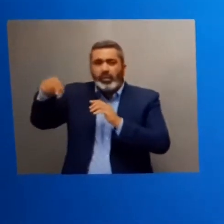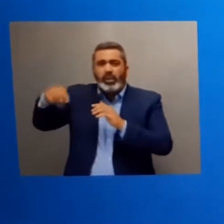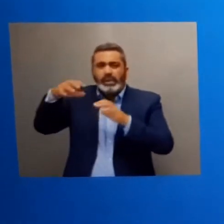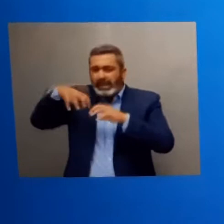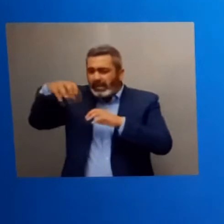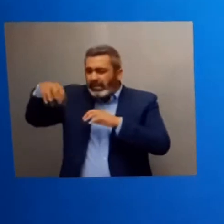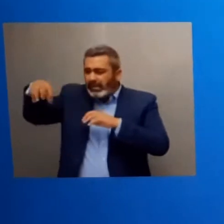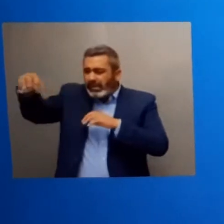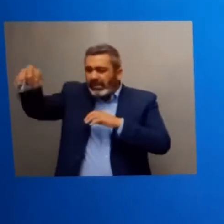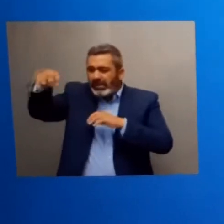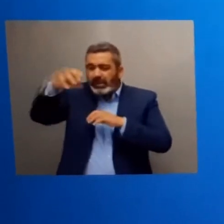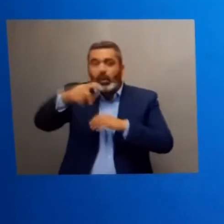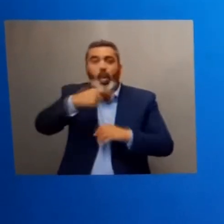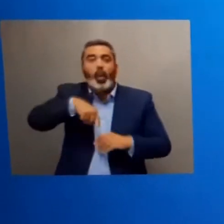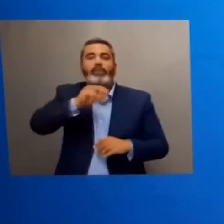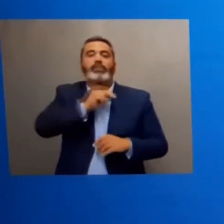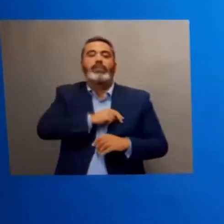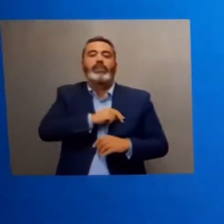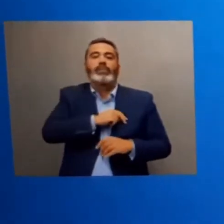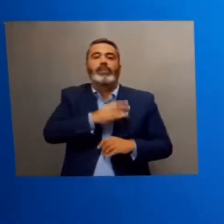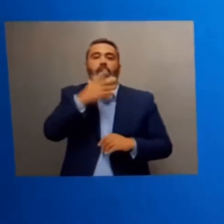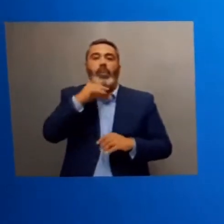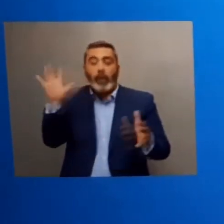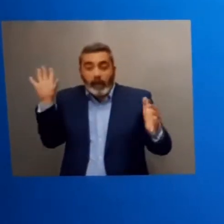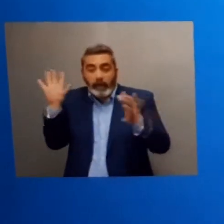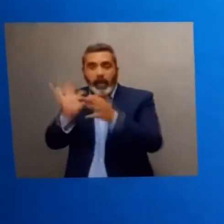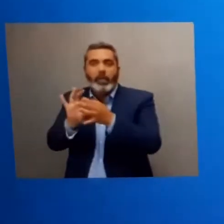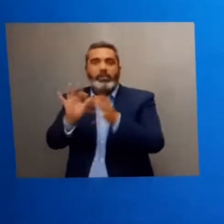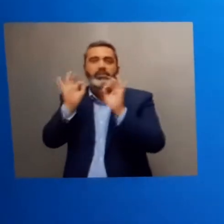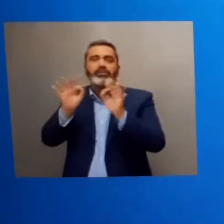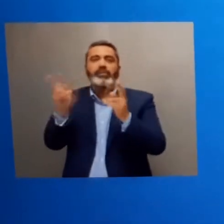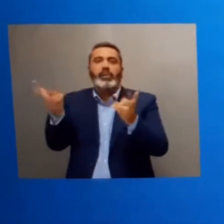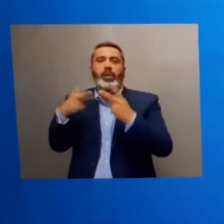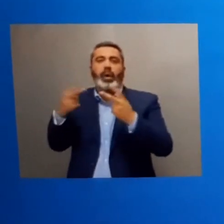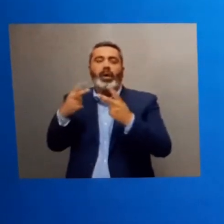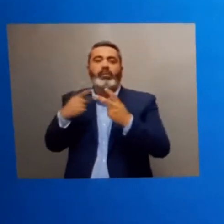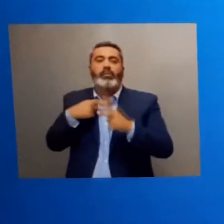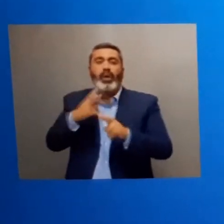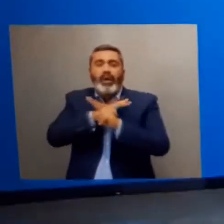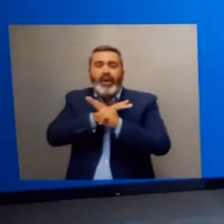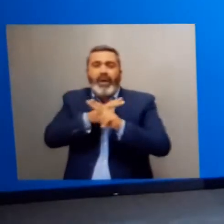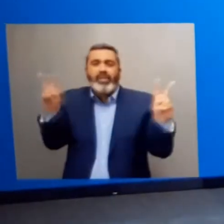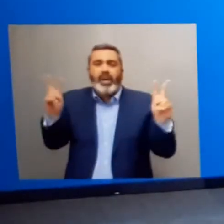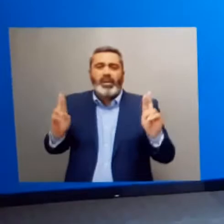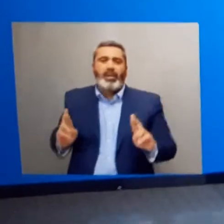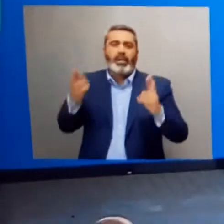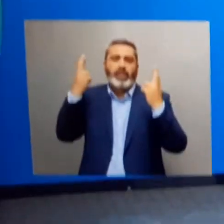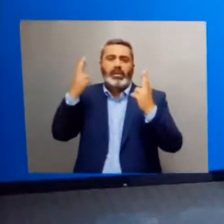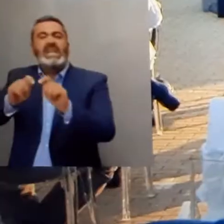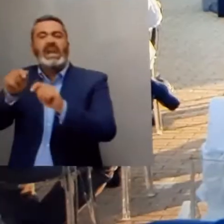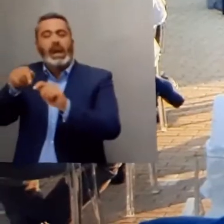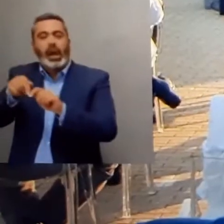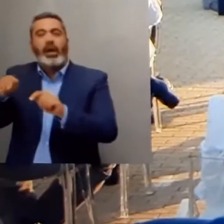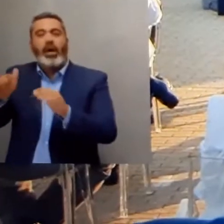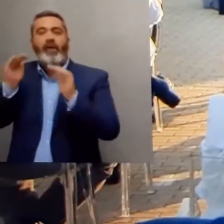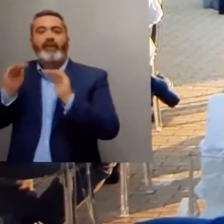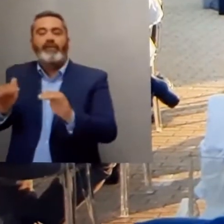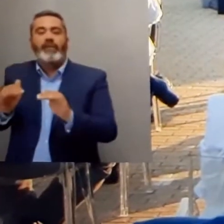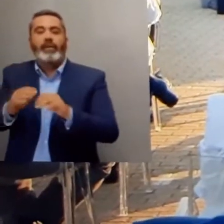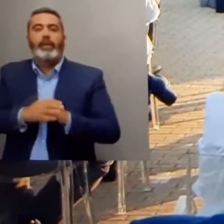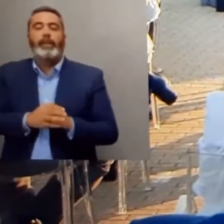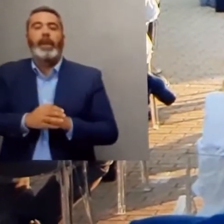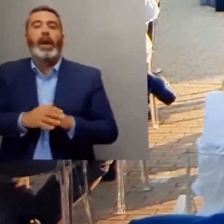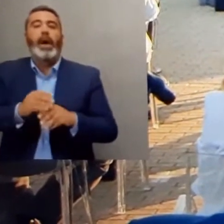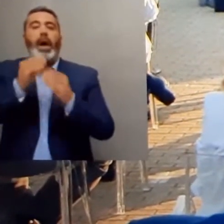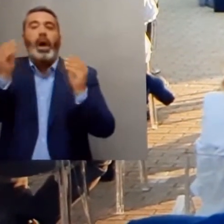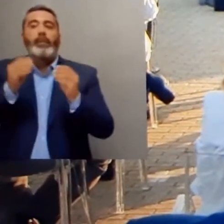επιλέξει, από την πρόσβαση σε αυτήν την φθηνή και καθαρή μορφή ενέργειας. Εκατοντάδες χιλιάδες